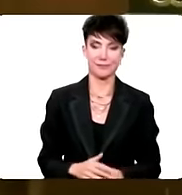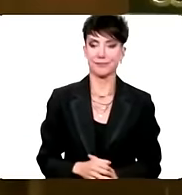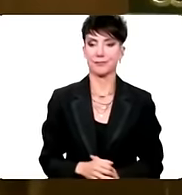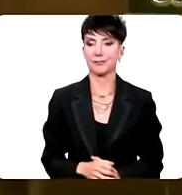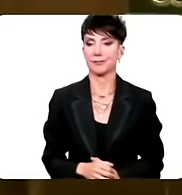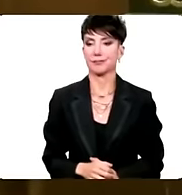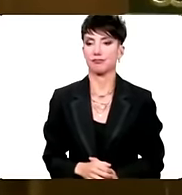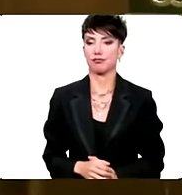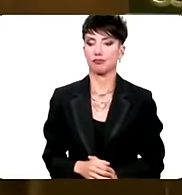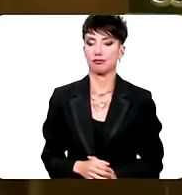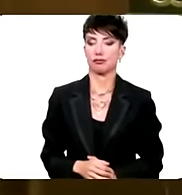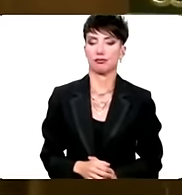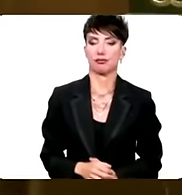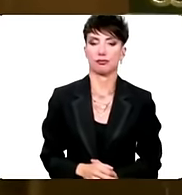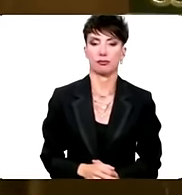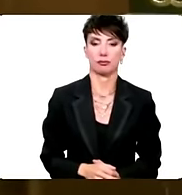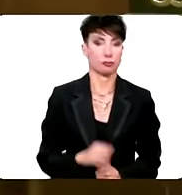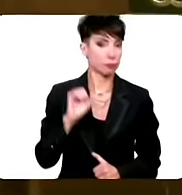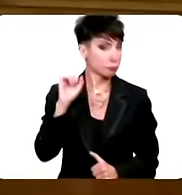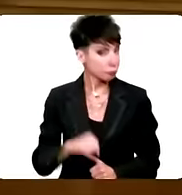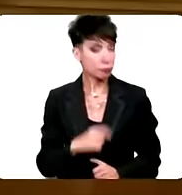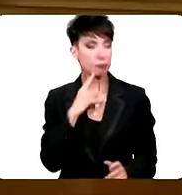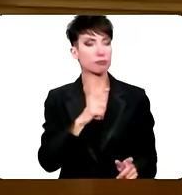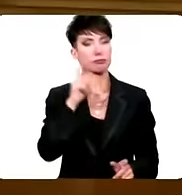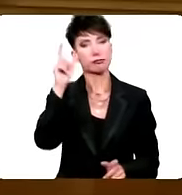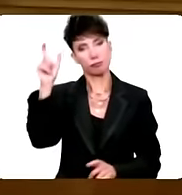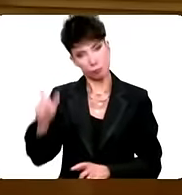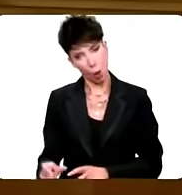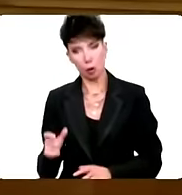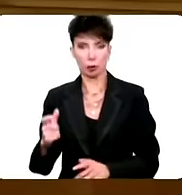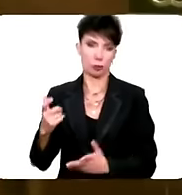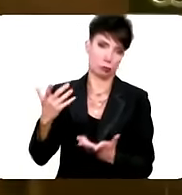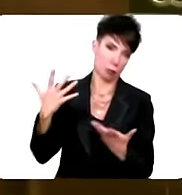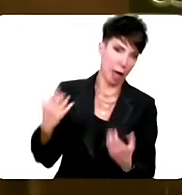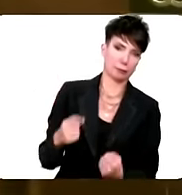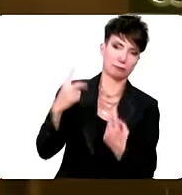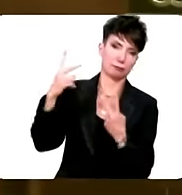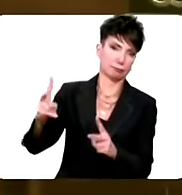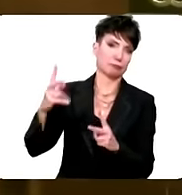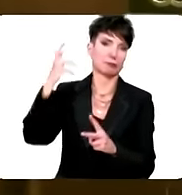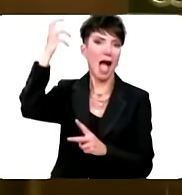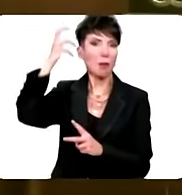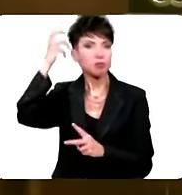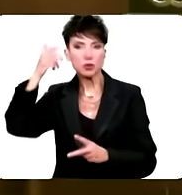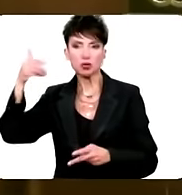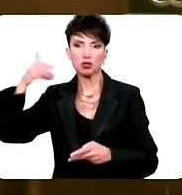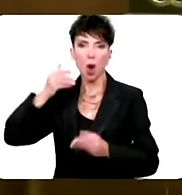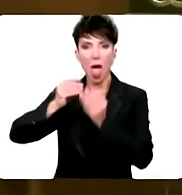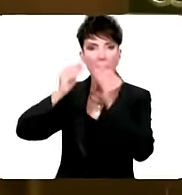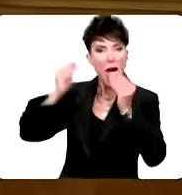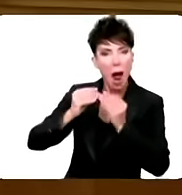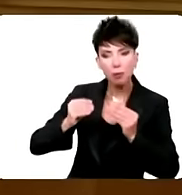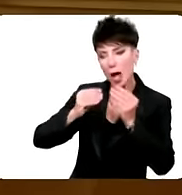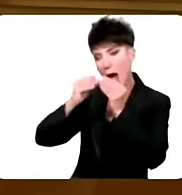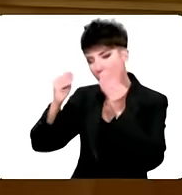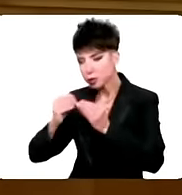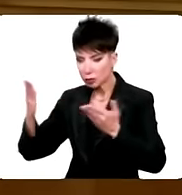αναλύσεις που βλέπουμε, προφανώς εσείς έχετε τις δικές σας αναλύσεις, οδήγησαν σε έναν βαθμό σε αυτό το αποτέλεσμα. Μιλήσατε για την ακρίβεια.